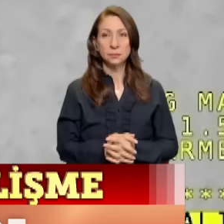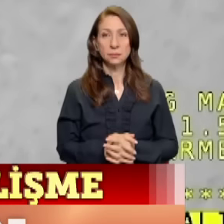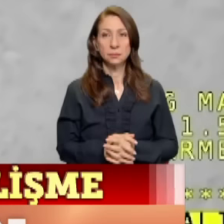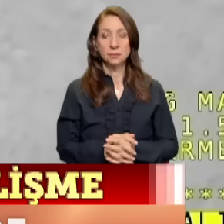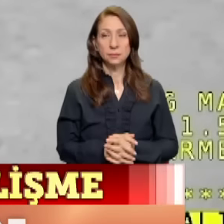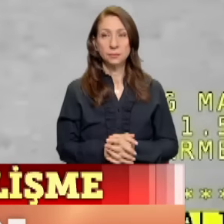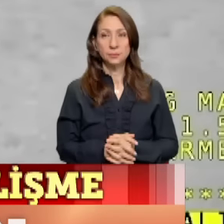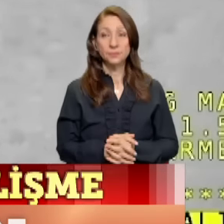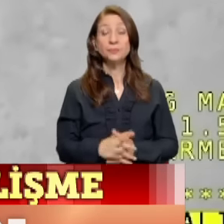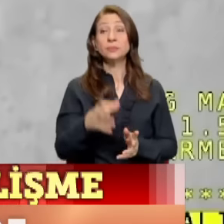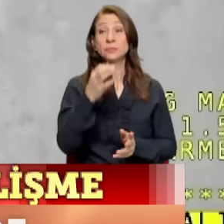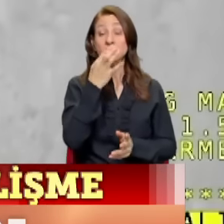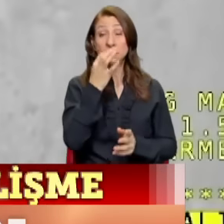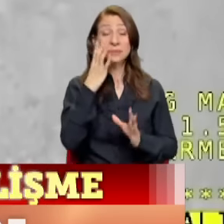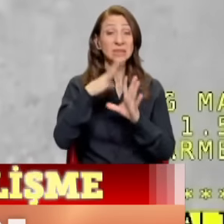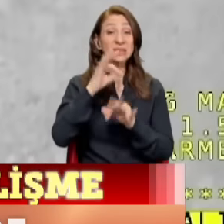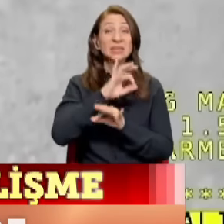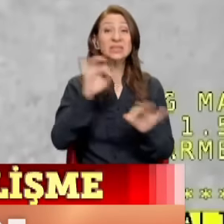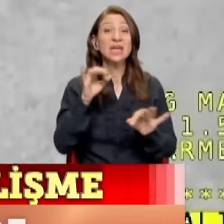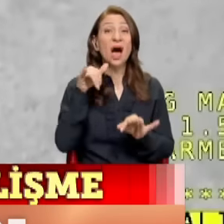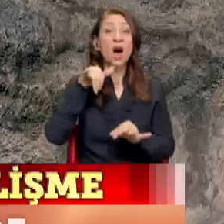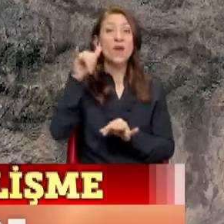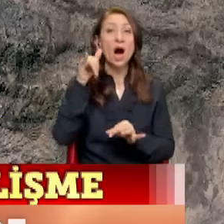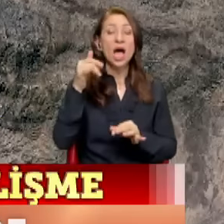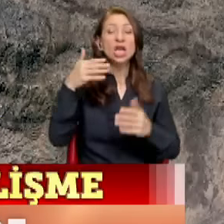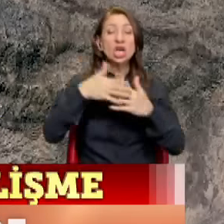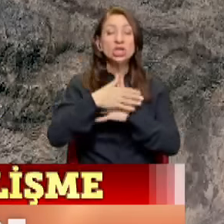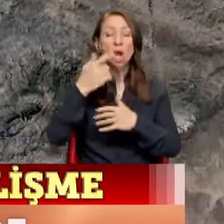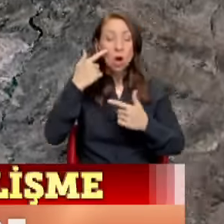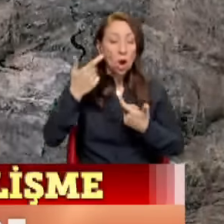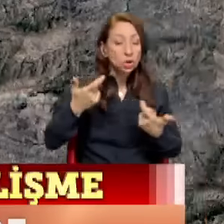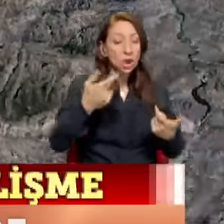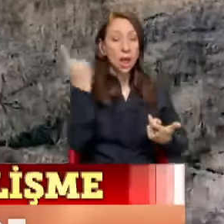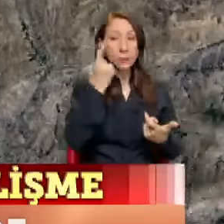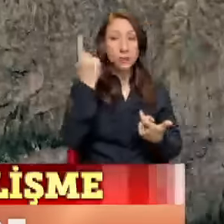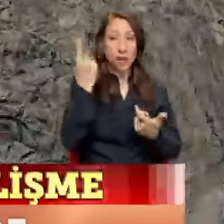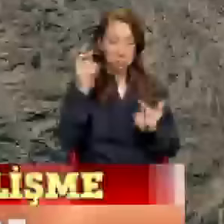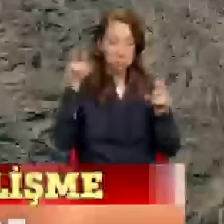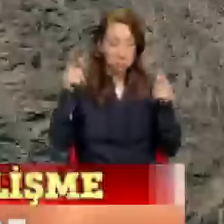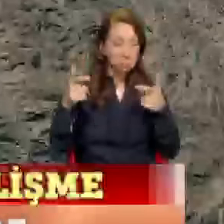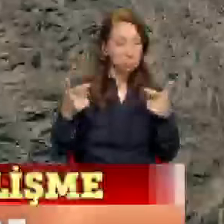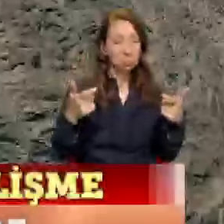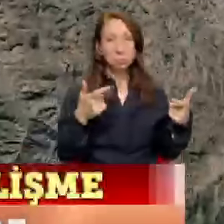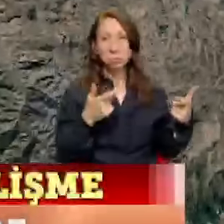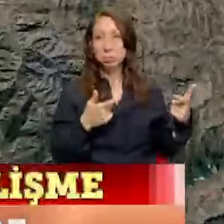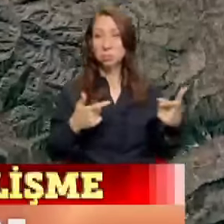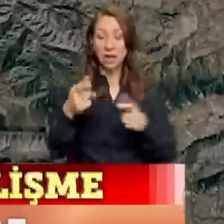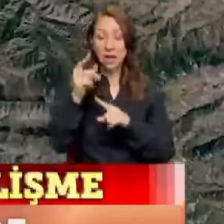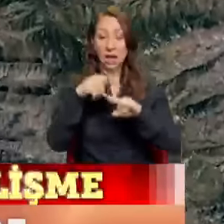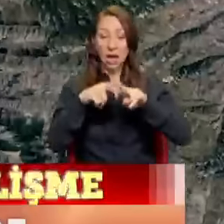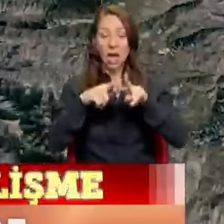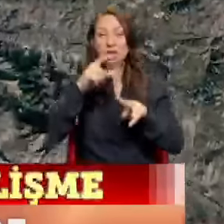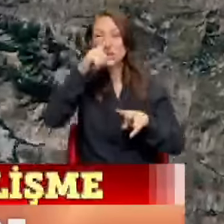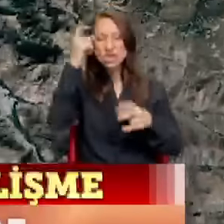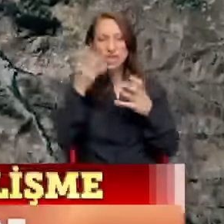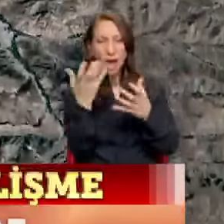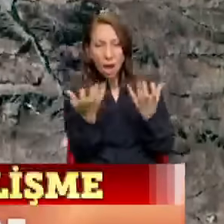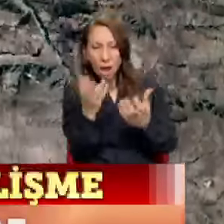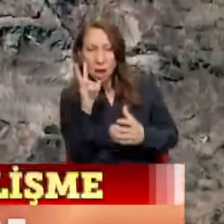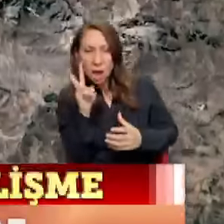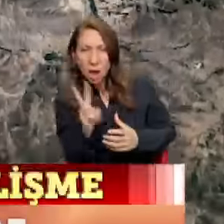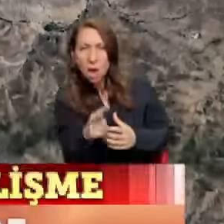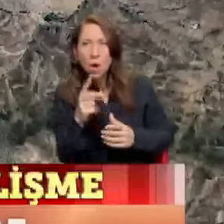istedi Ankara insansız hava aracı ve gece görüşü helikopter gönderdi kaza bölgesi üzerinde uçuş yapan İHA ısı kaynağı tespit